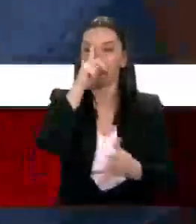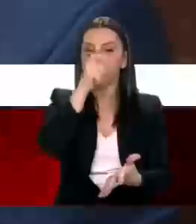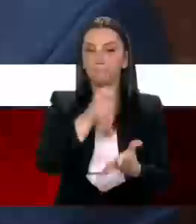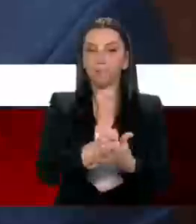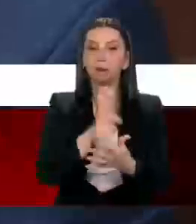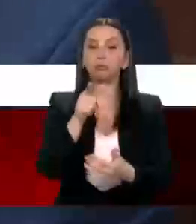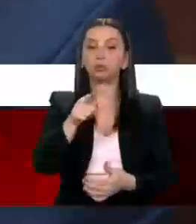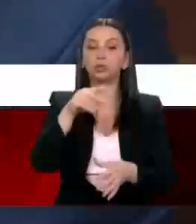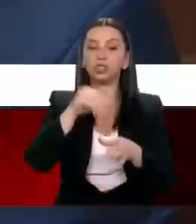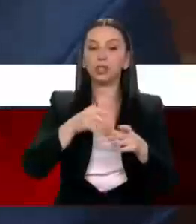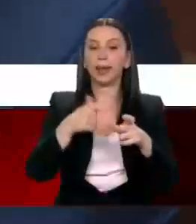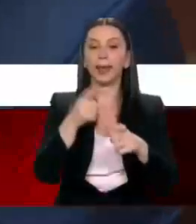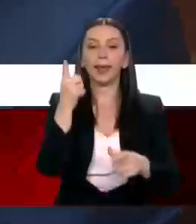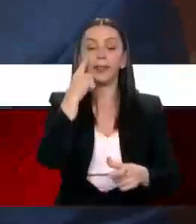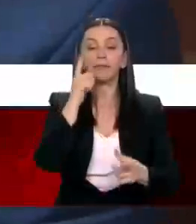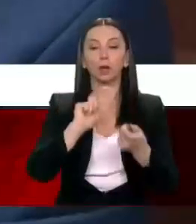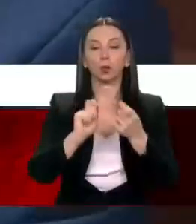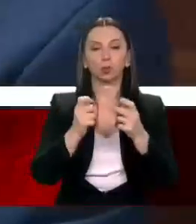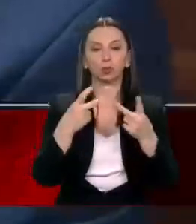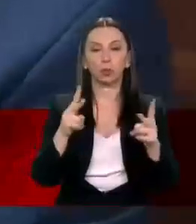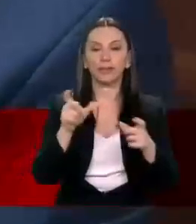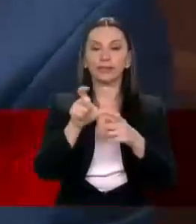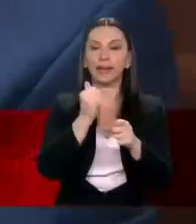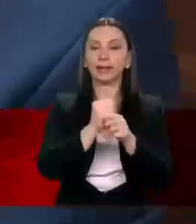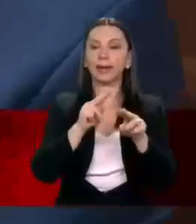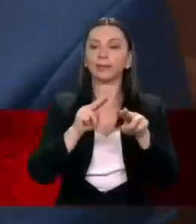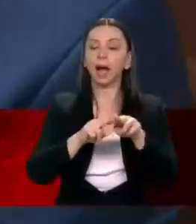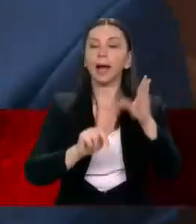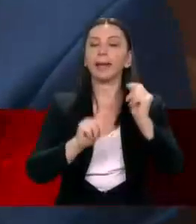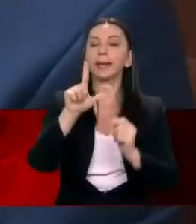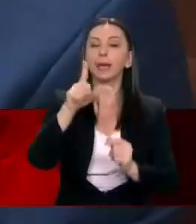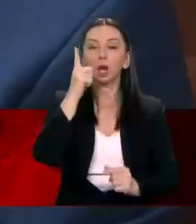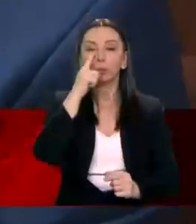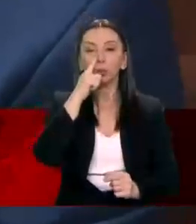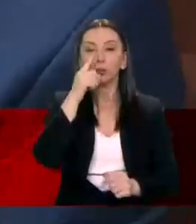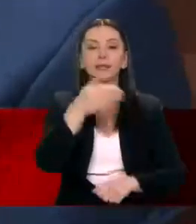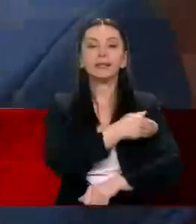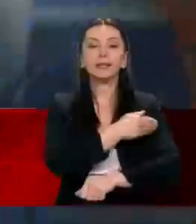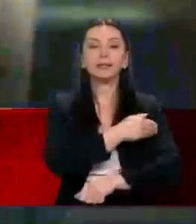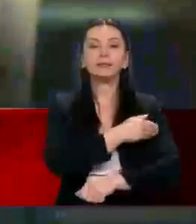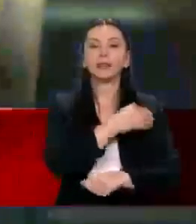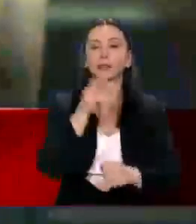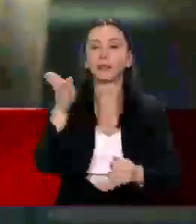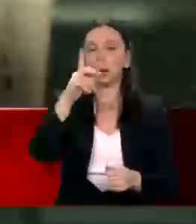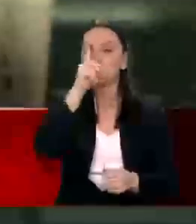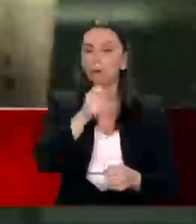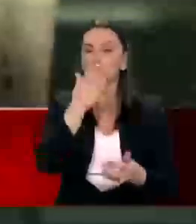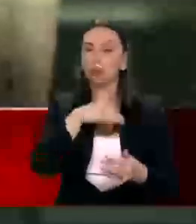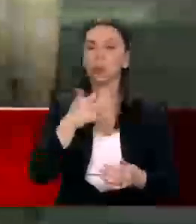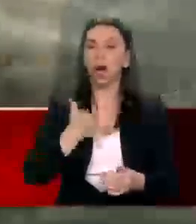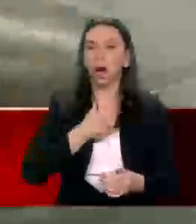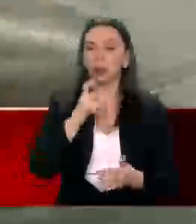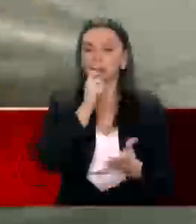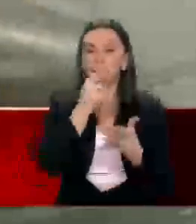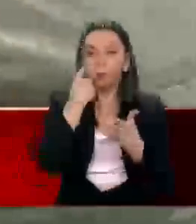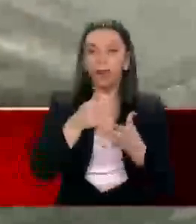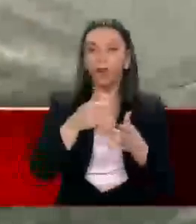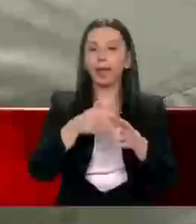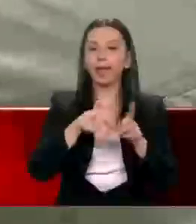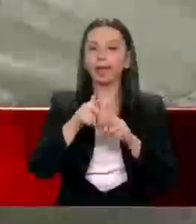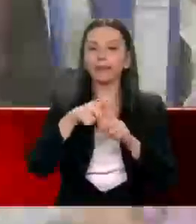talebinde bulunmak için e-devlet kullanılabilir SGK İl müdürlüklerine veya hizmet merkezlerine başvurulmasına gerek yok Kanun teklifine göre eyt'li